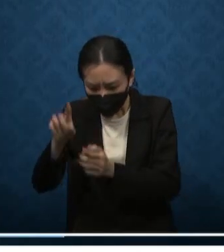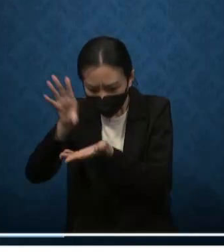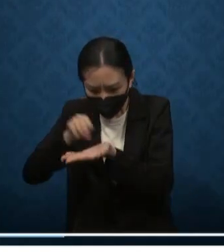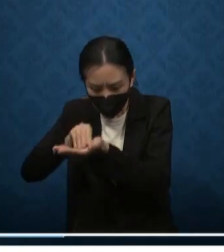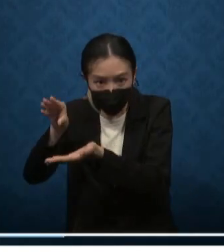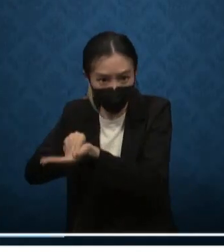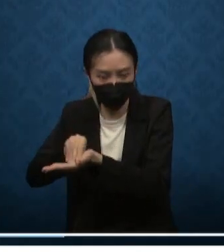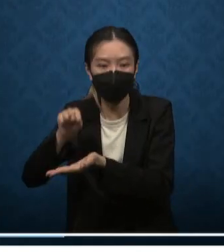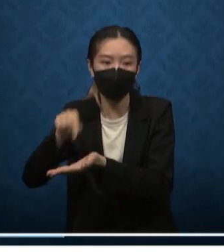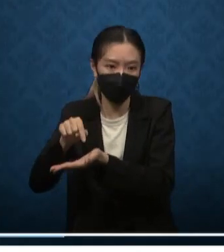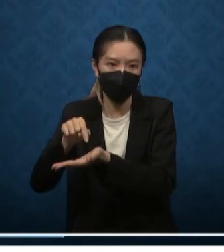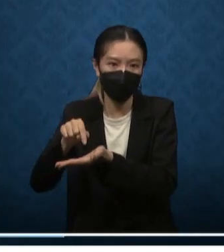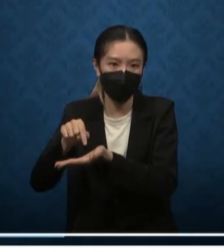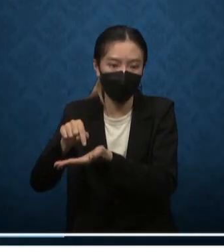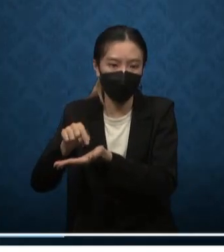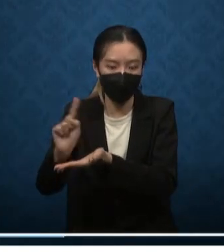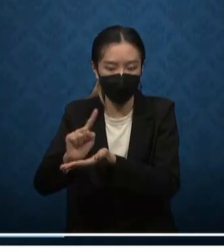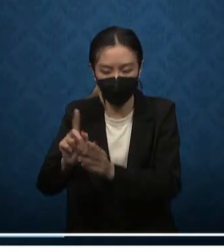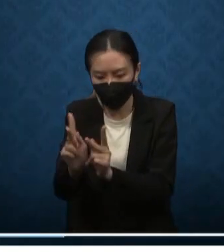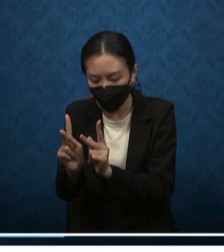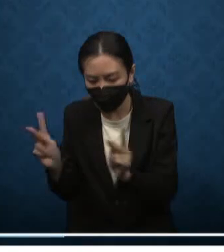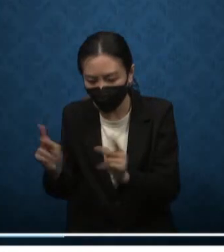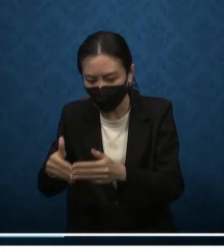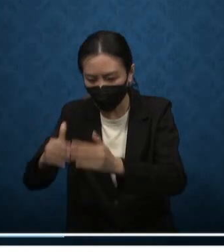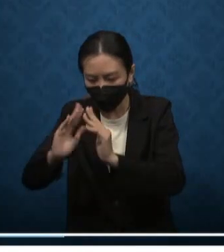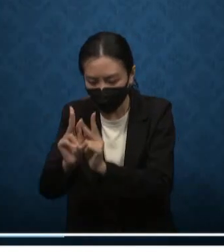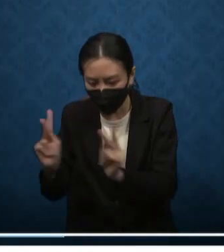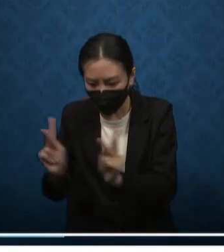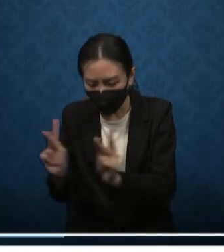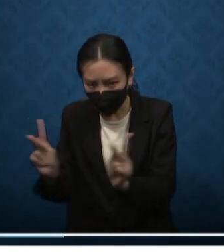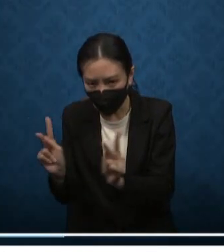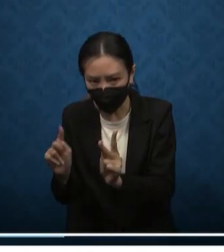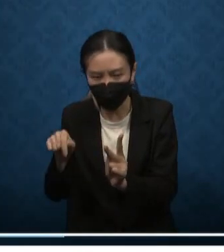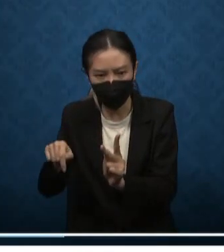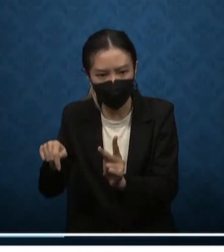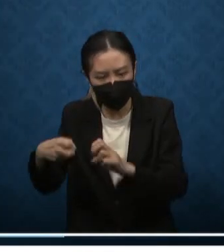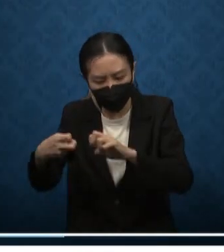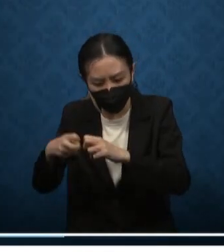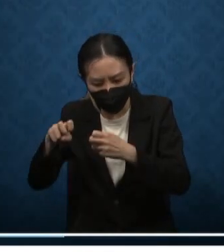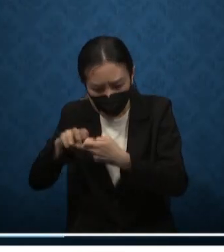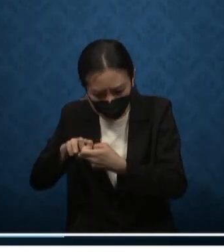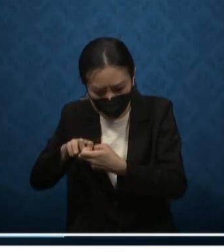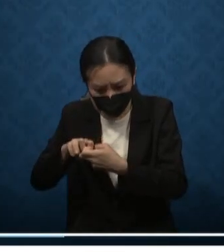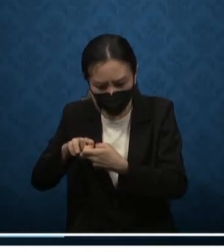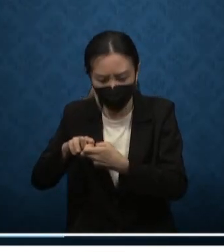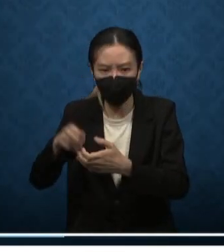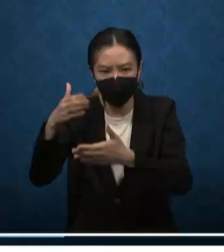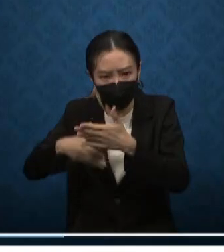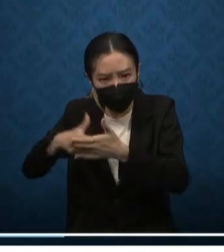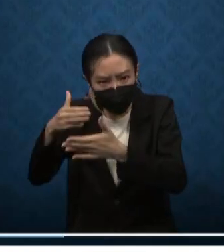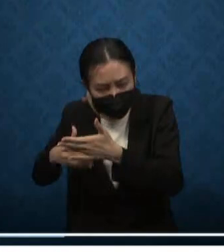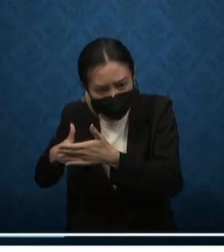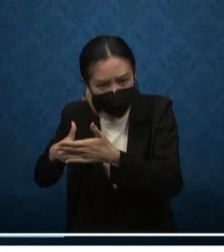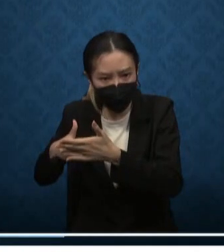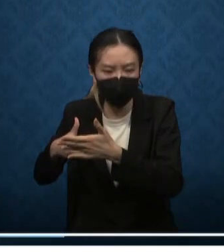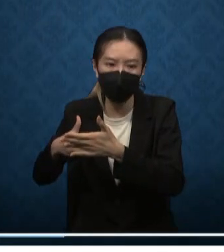ขึ้นกับการจัดตั้งคณะกรรมการคณะกรรมการสสปชว่าติดปัญหาติดขัดหรือมี